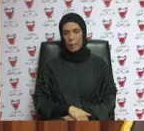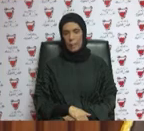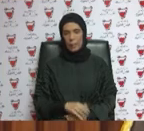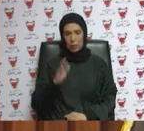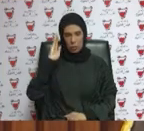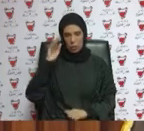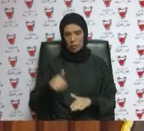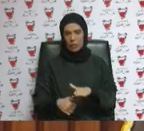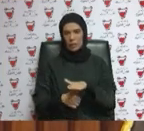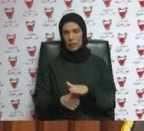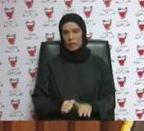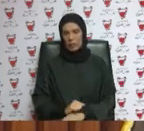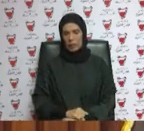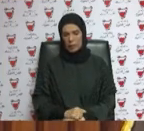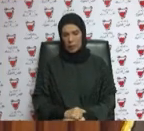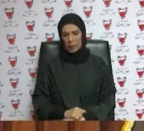شكرا معالي الرئيس،